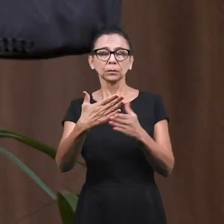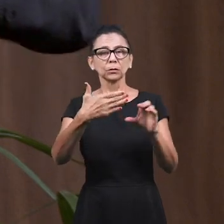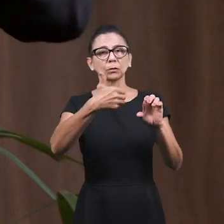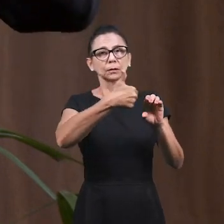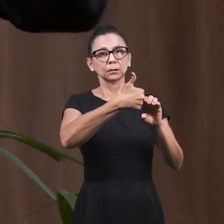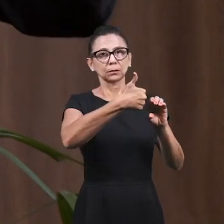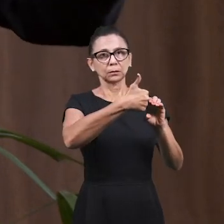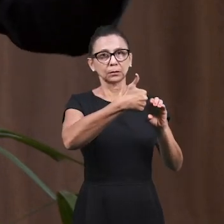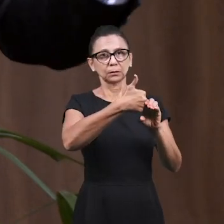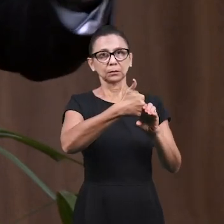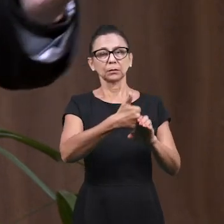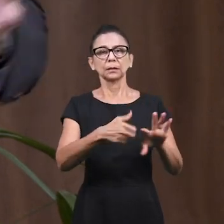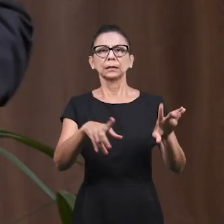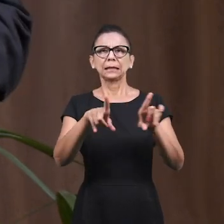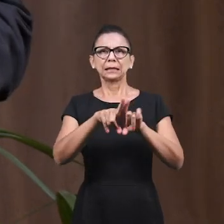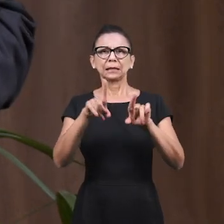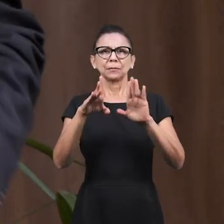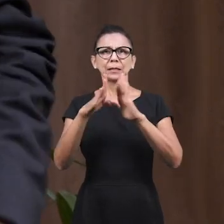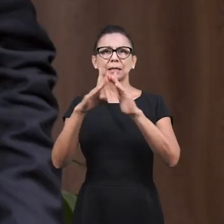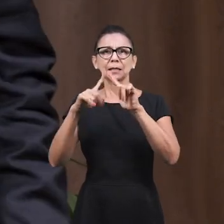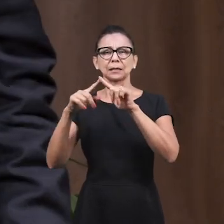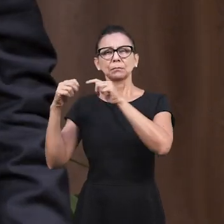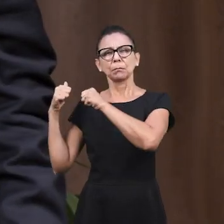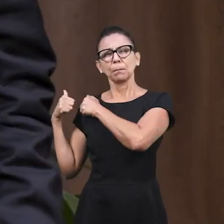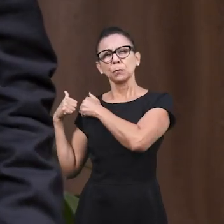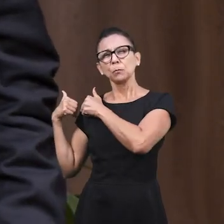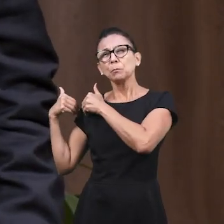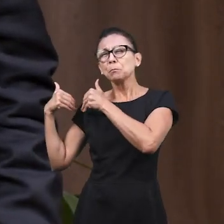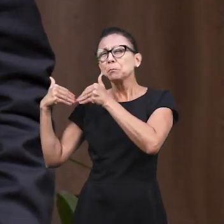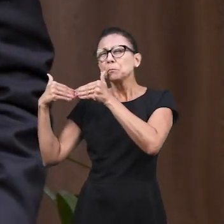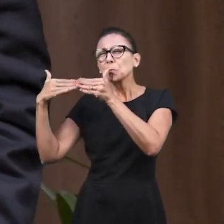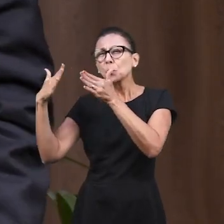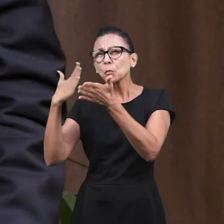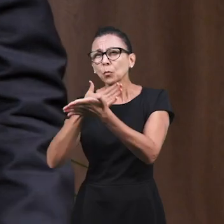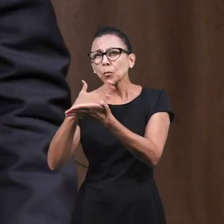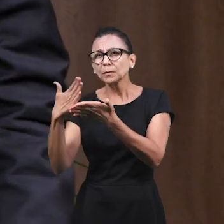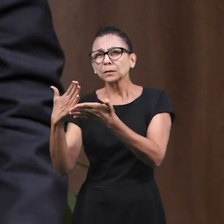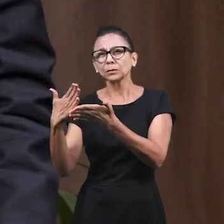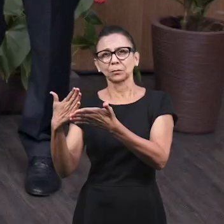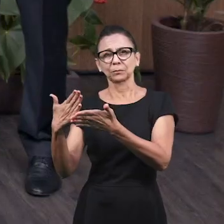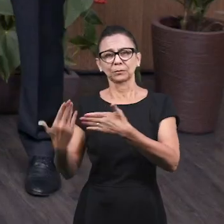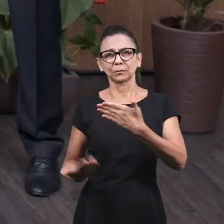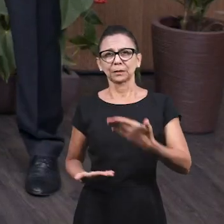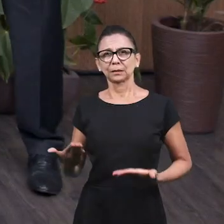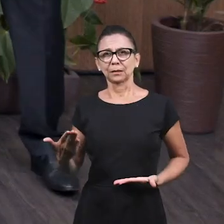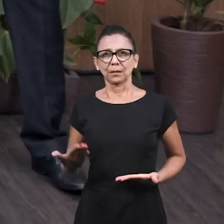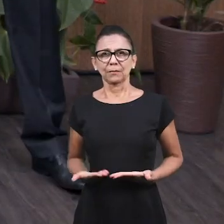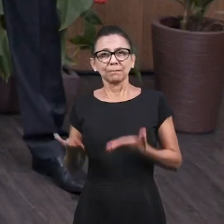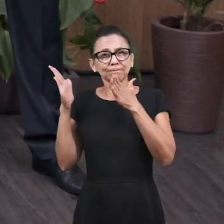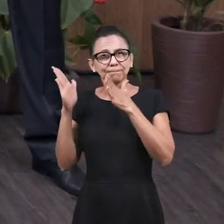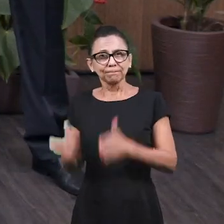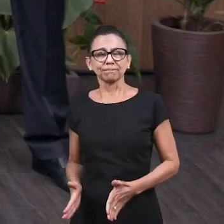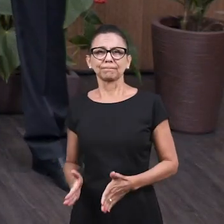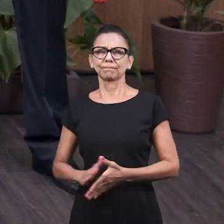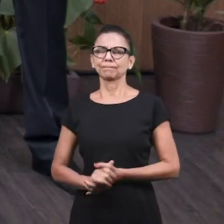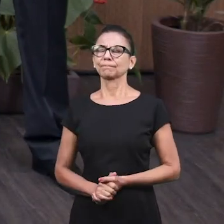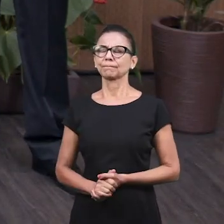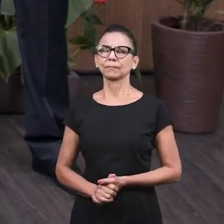собой, стала базой христианства и ранней церкви. Церковь, которую мы называем ранней